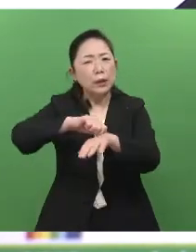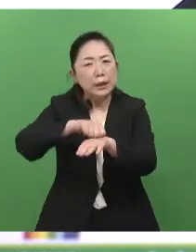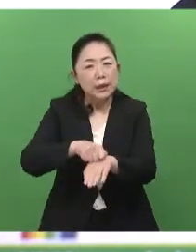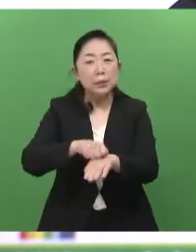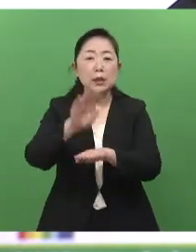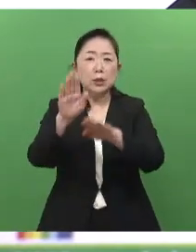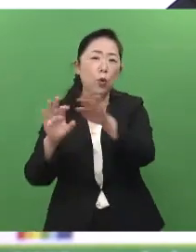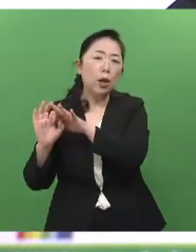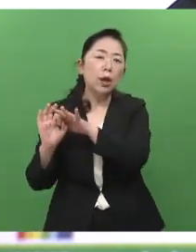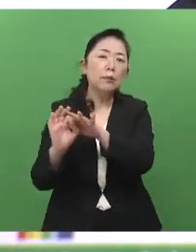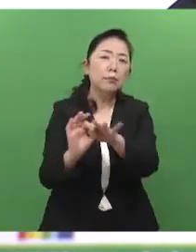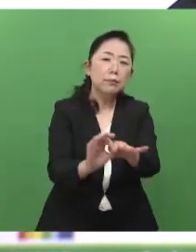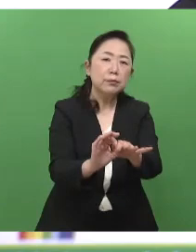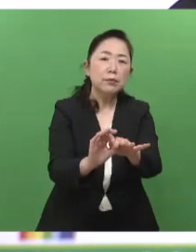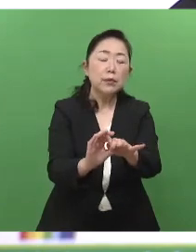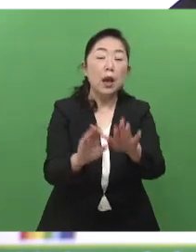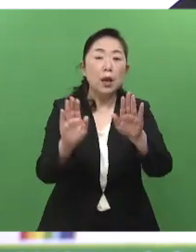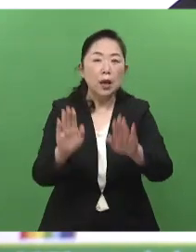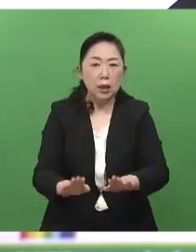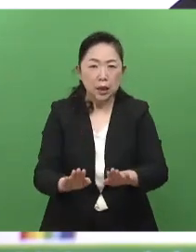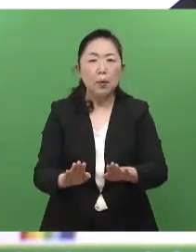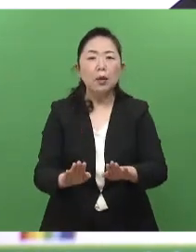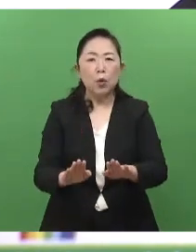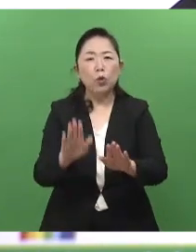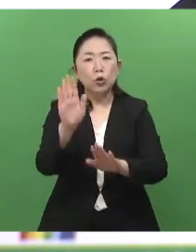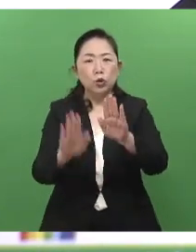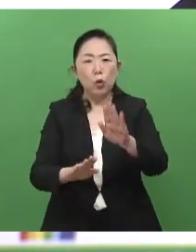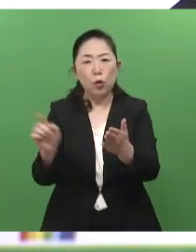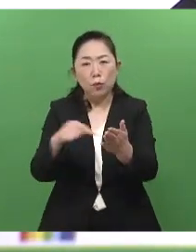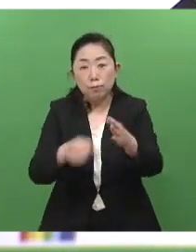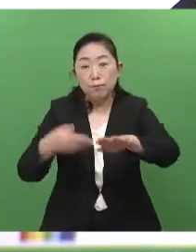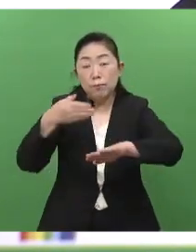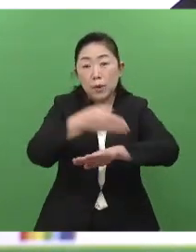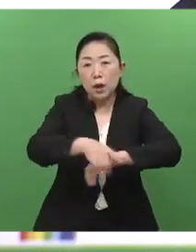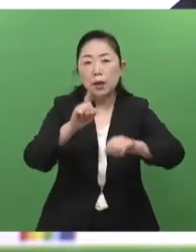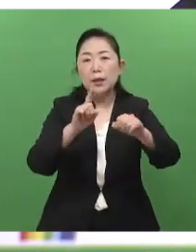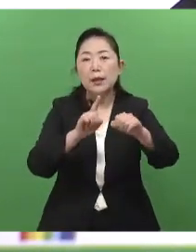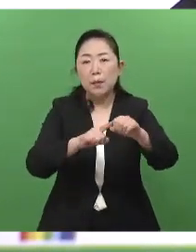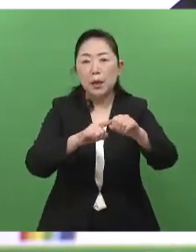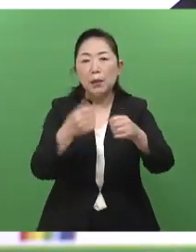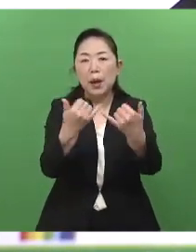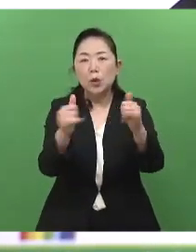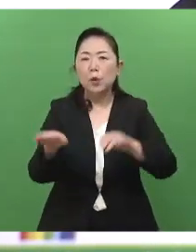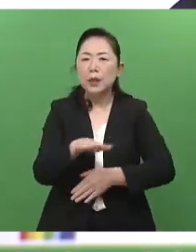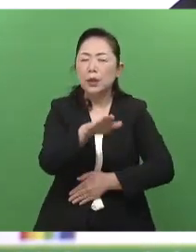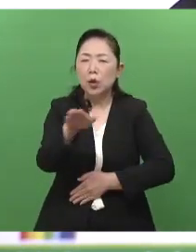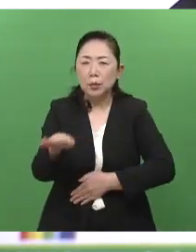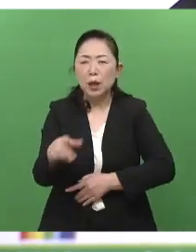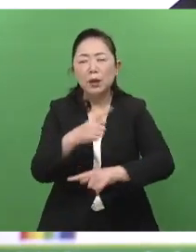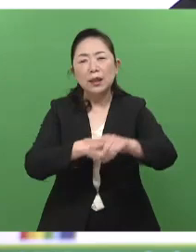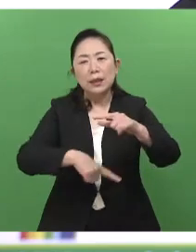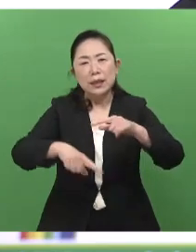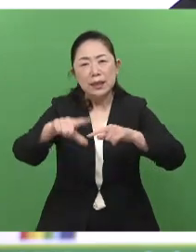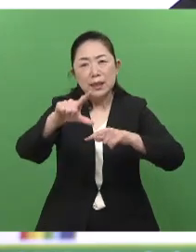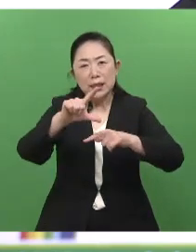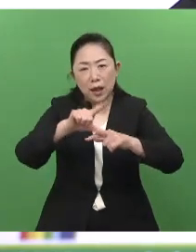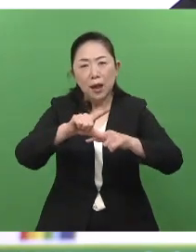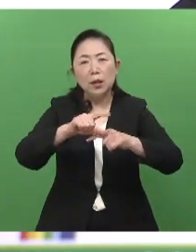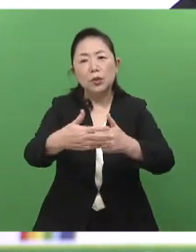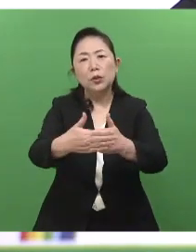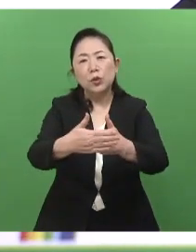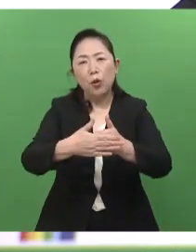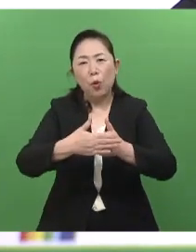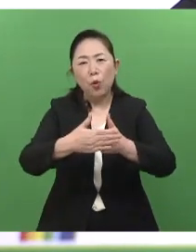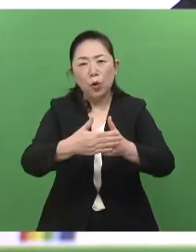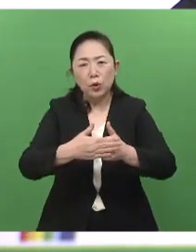ります。この難局を乗り越えるためには、都民の皆さんのさらなるご協力が